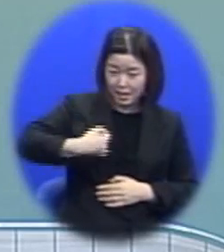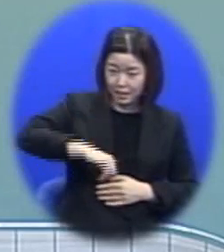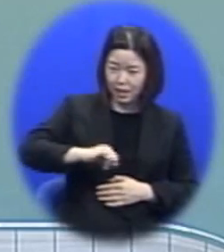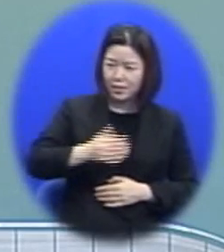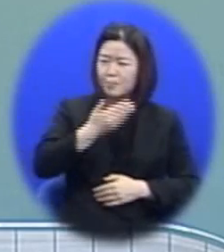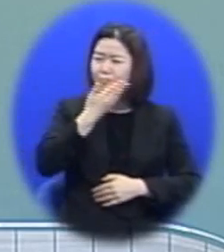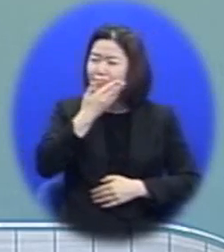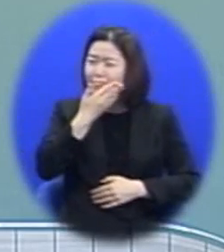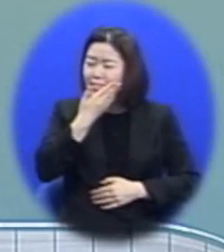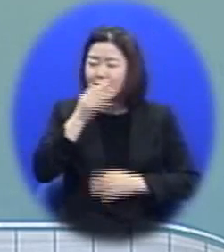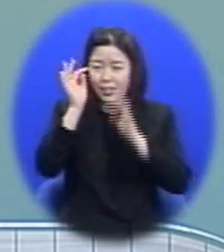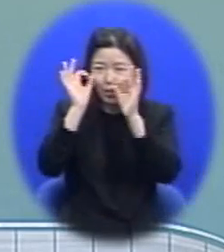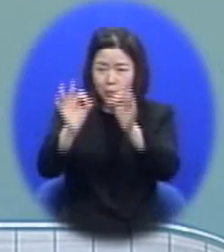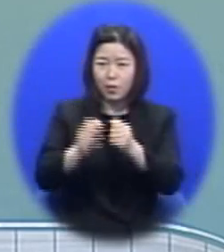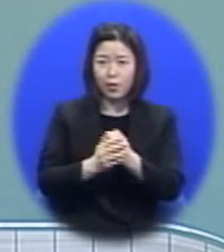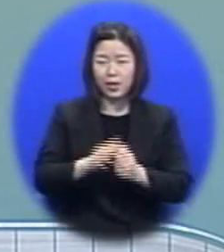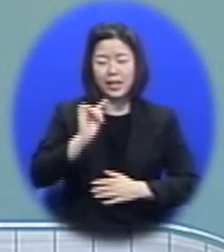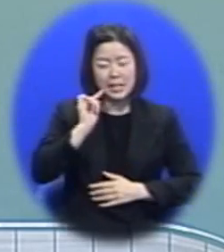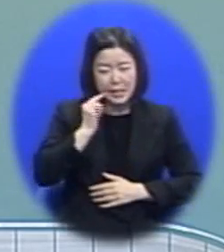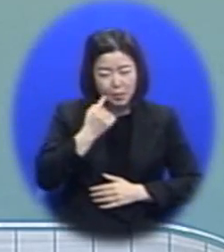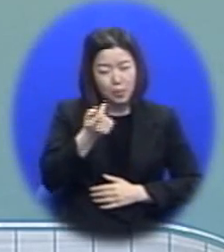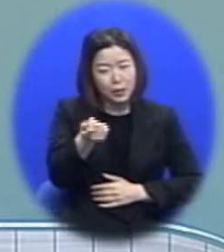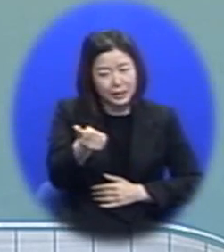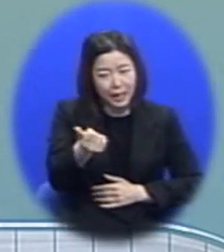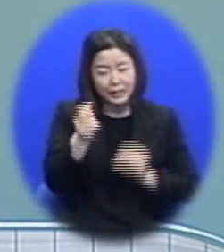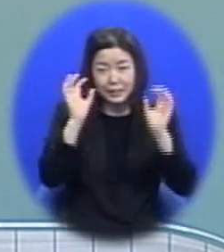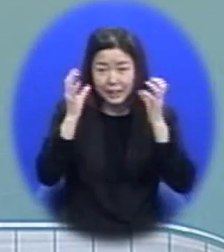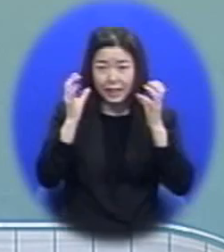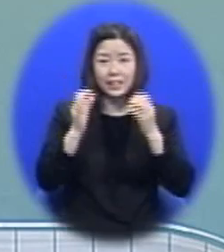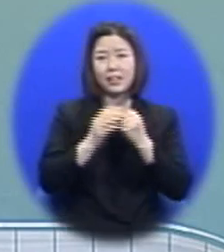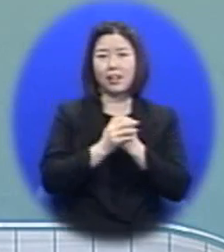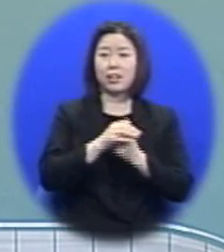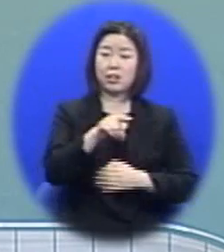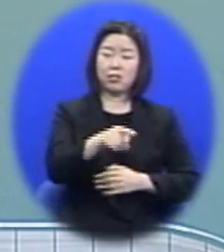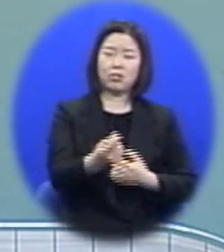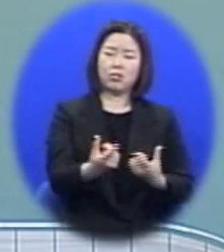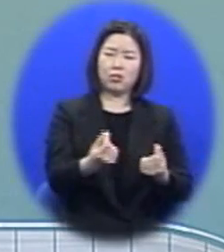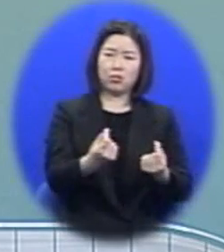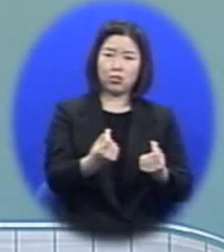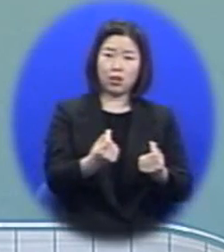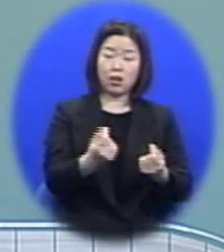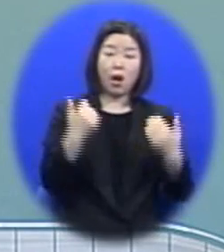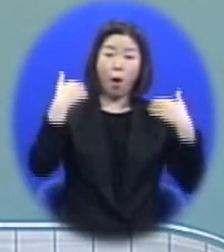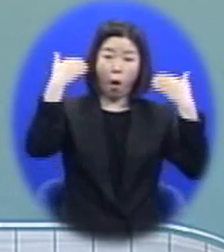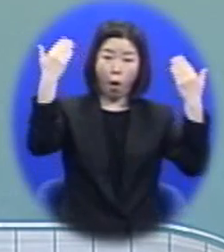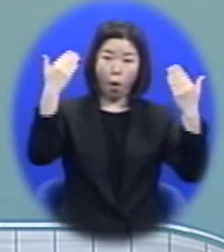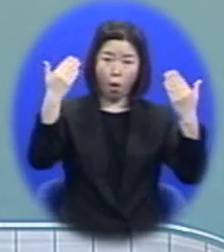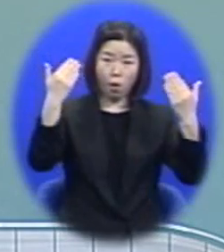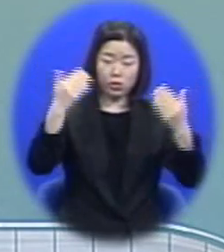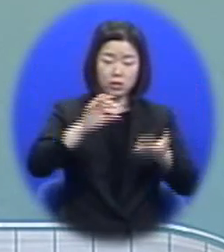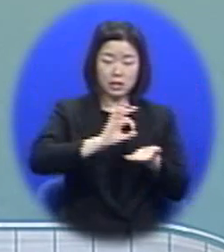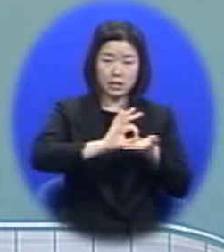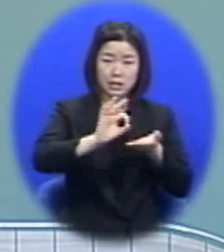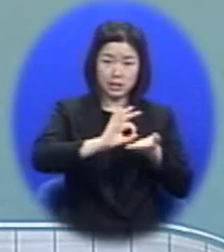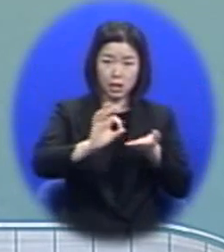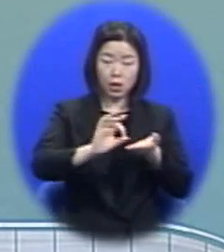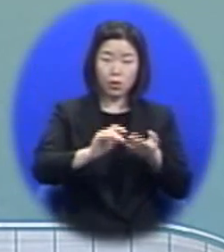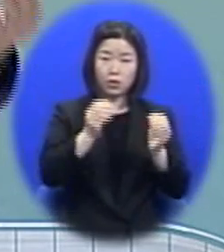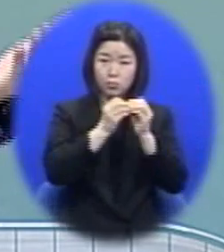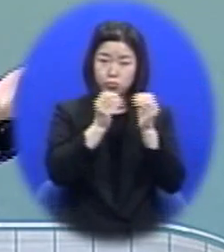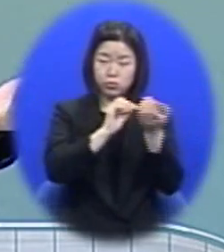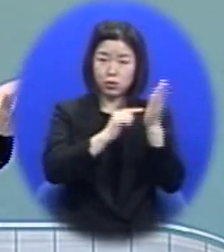모양입니다 그 이쁘고 조그만 아이가 그렇게 어른들이나 쓰는 표현을 쓰면서